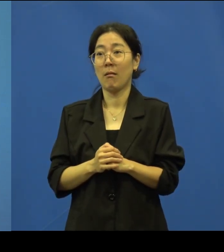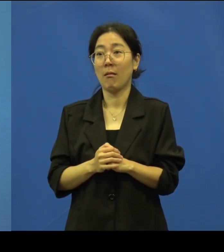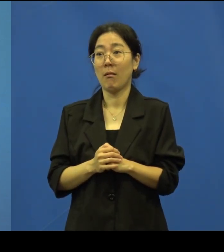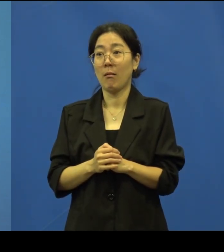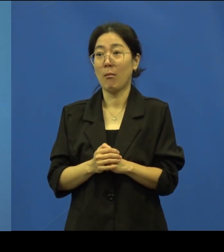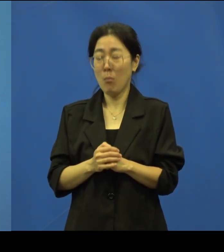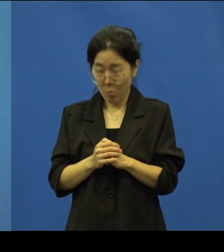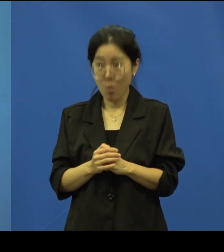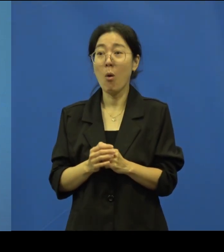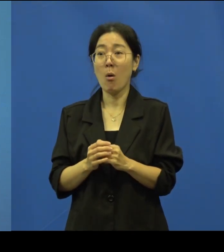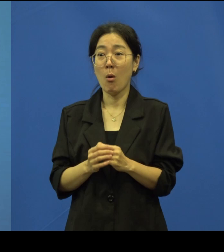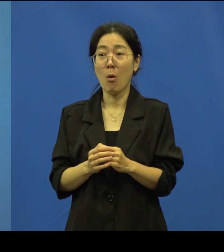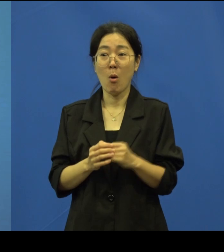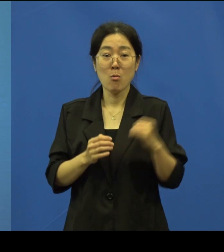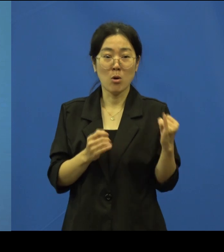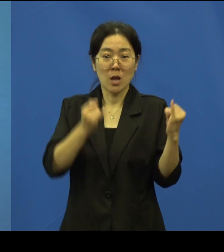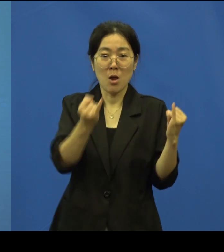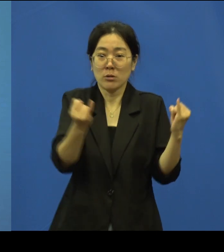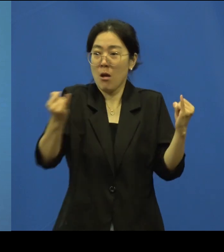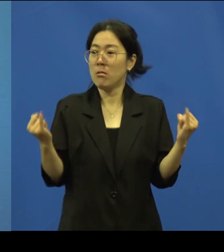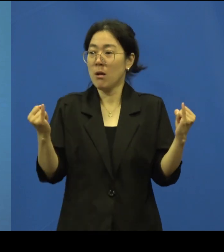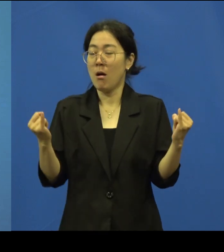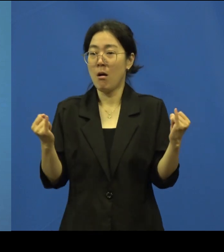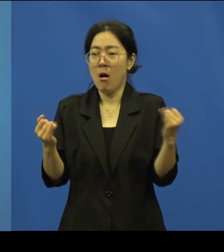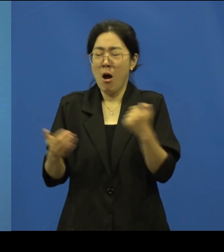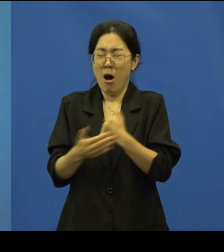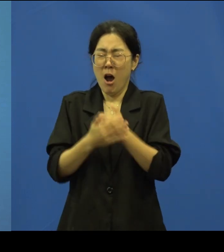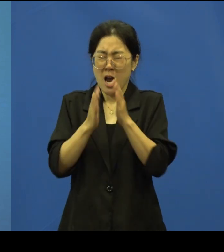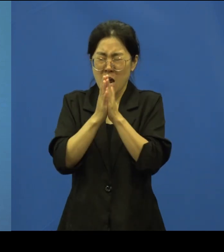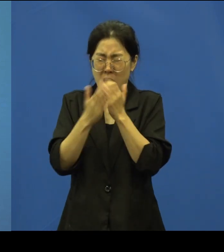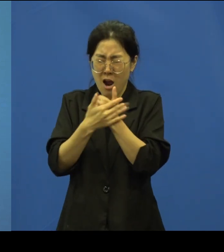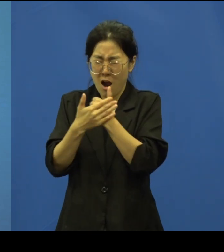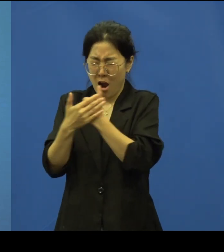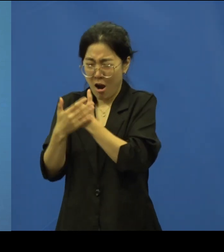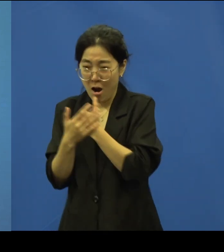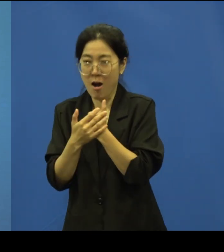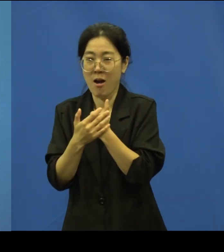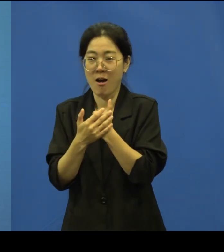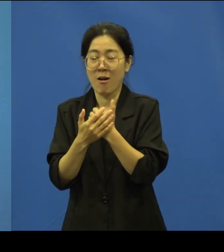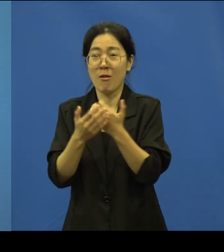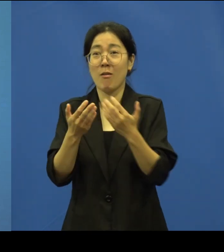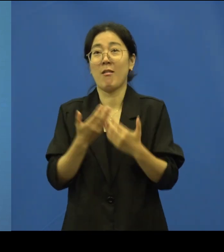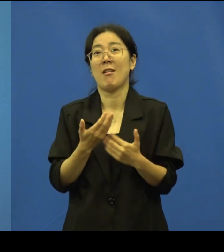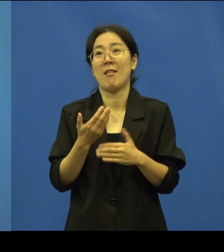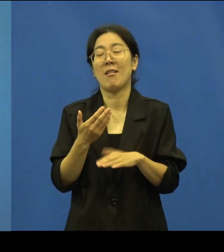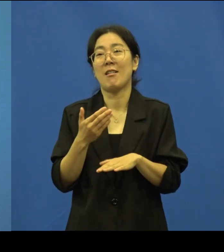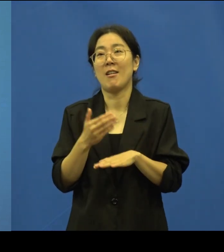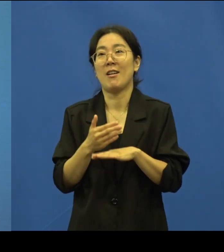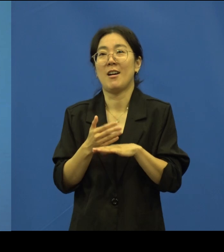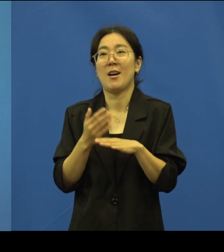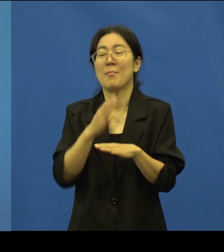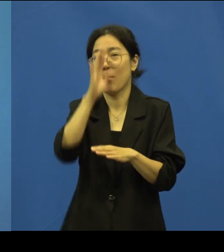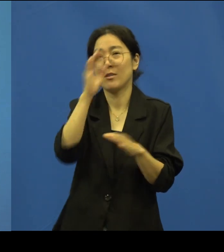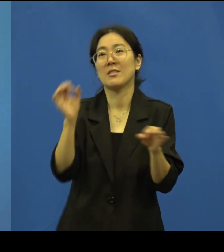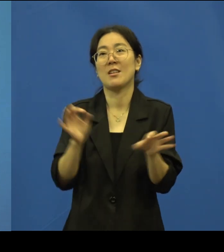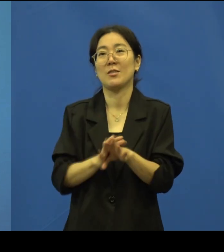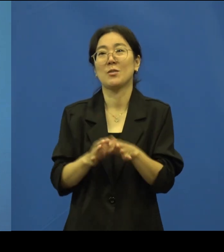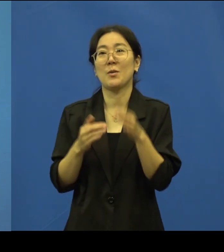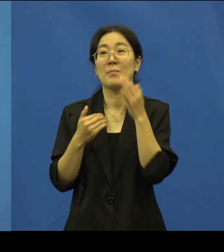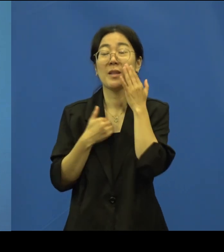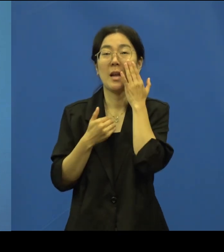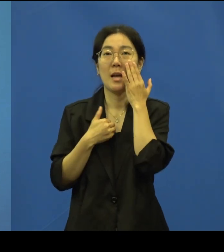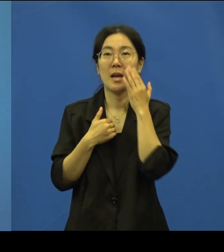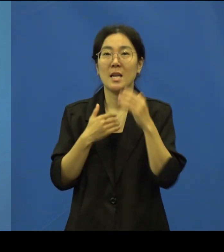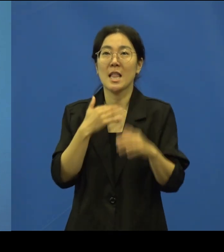여러분, 제가 참 신기하게도 근데 그 즈음에 교회를 개척을 했어요. 그 즈음에 제